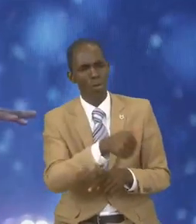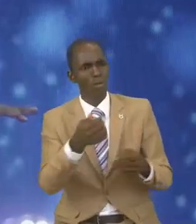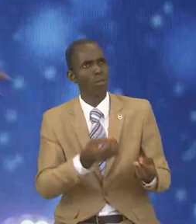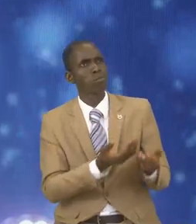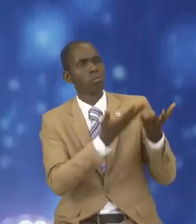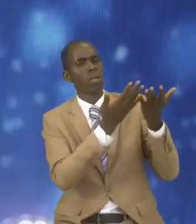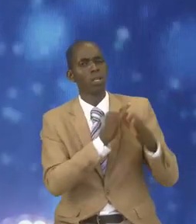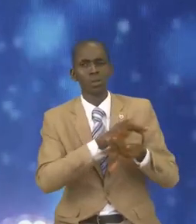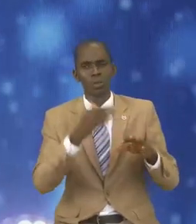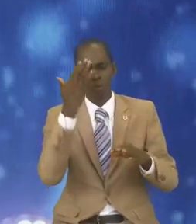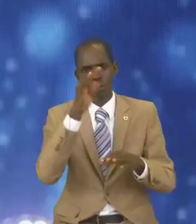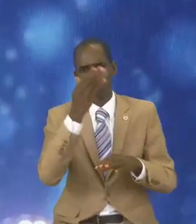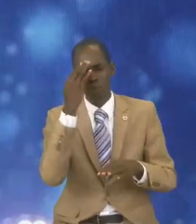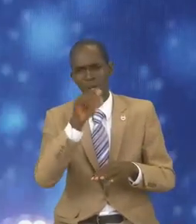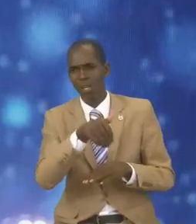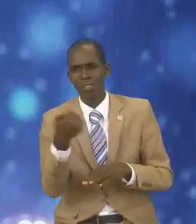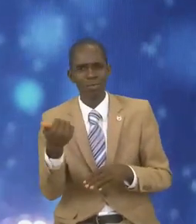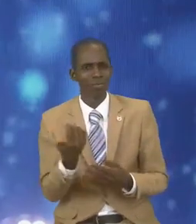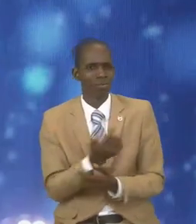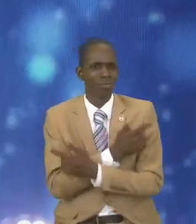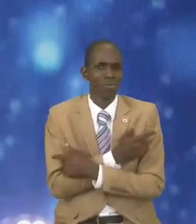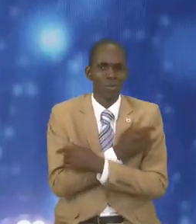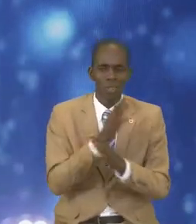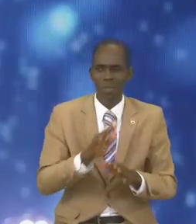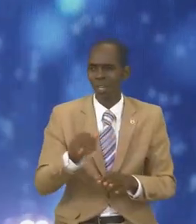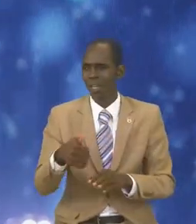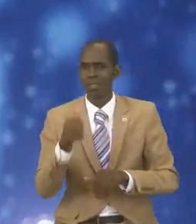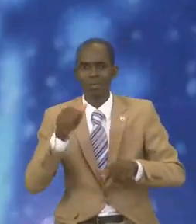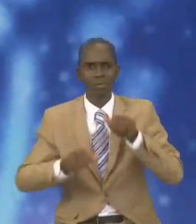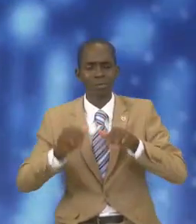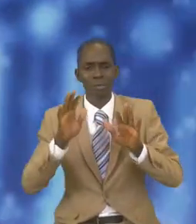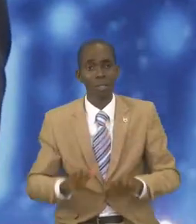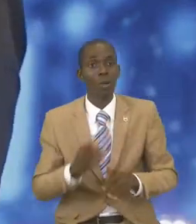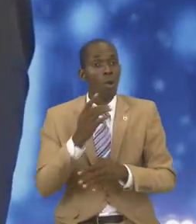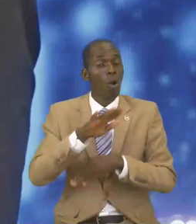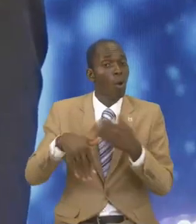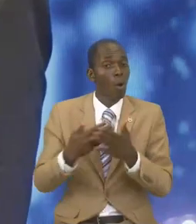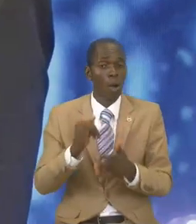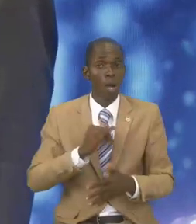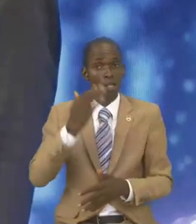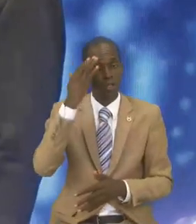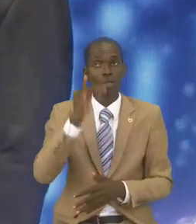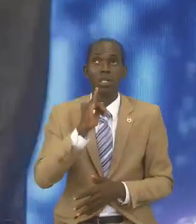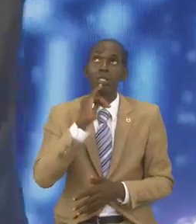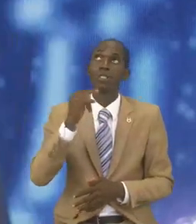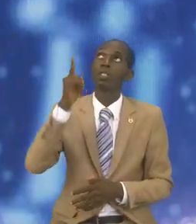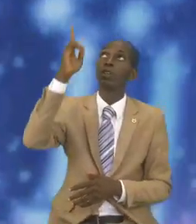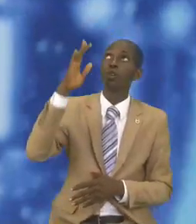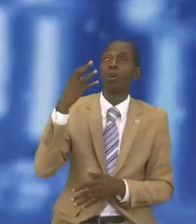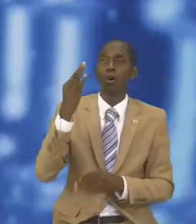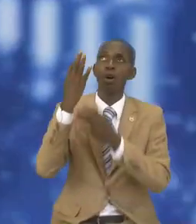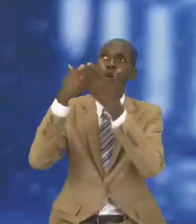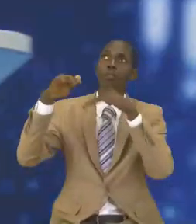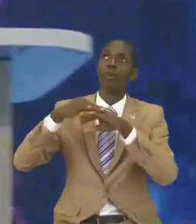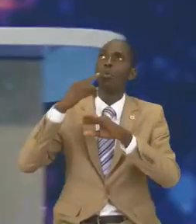ne veux pas connaître un ami donné. Je ne veux pas connaître quelqu'un qui doute. Celui que je connais, c'est le Dieu du ciel qui